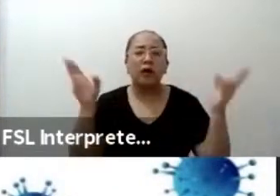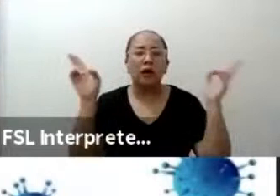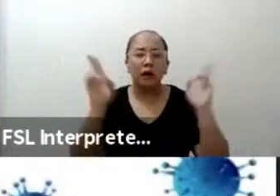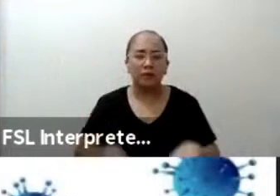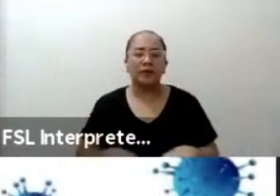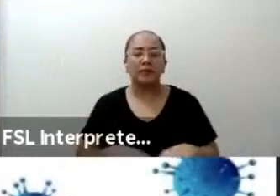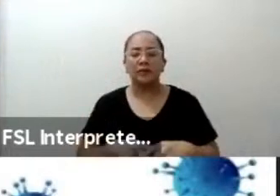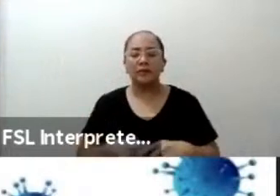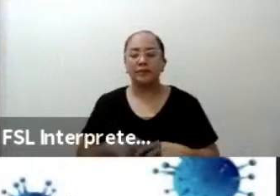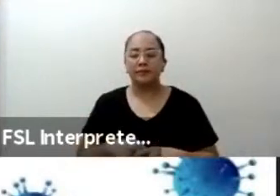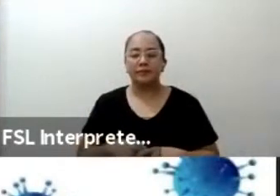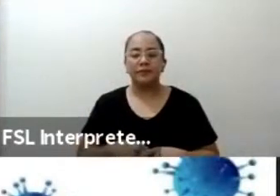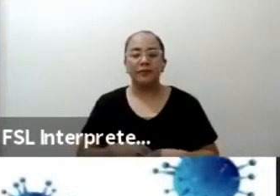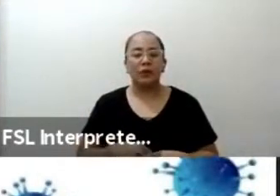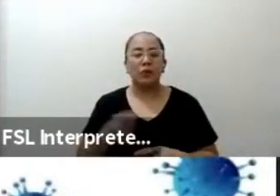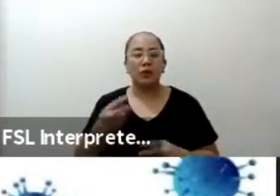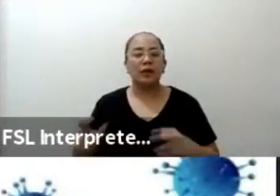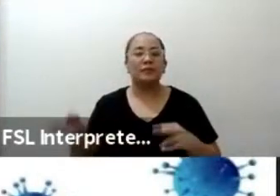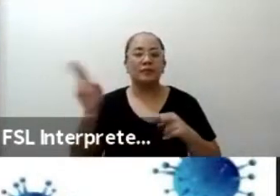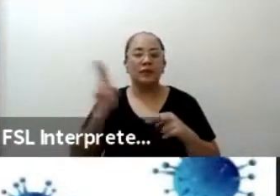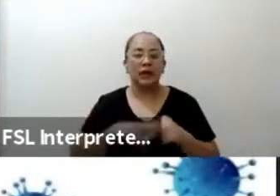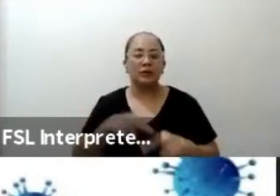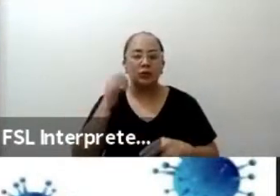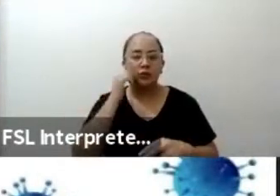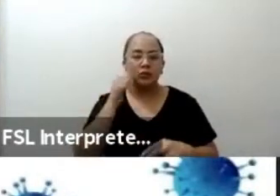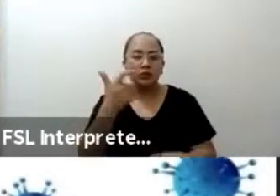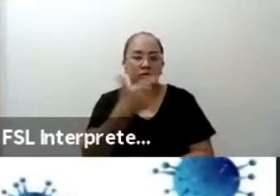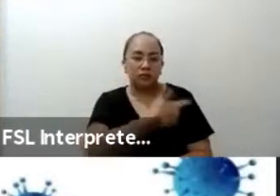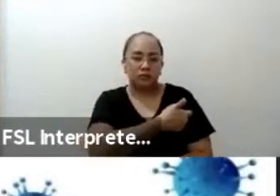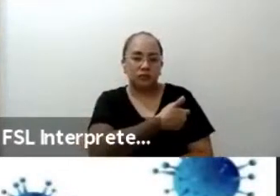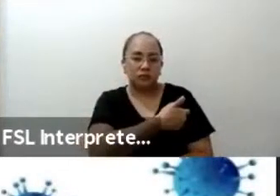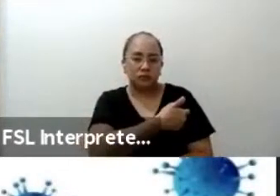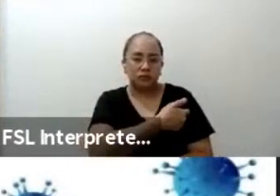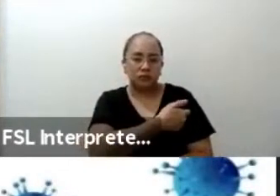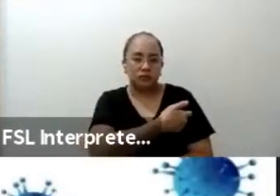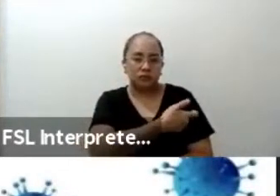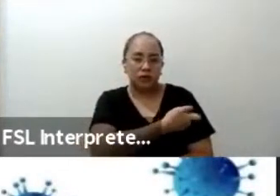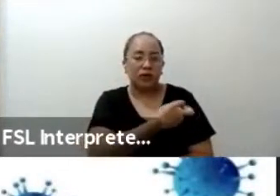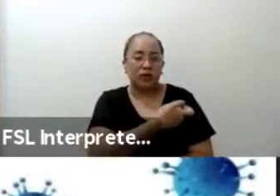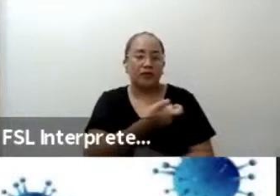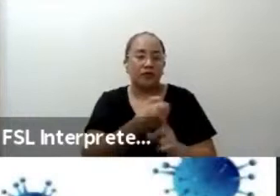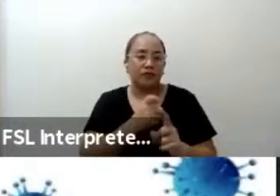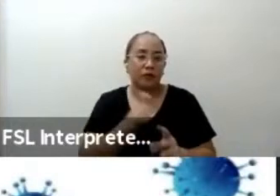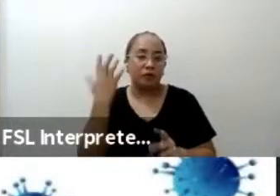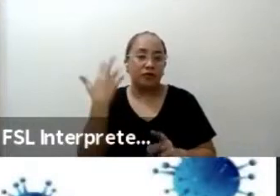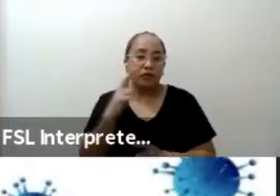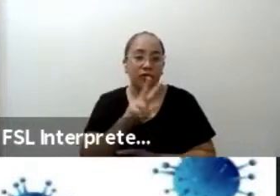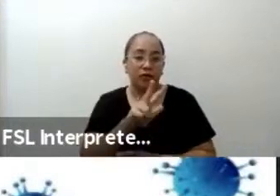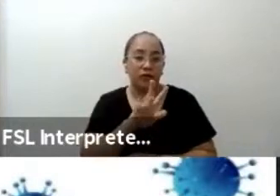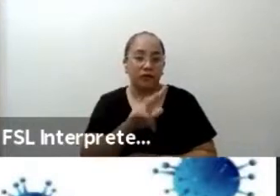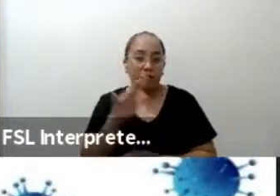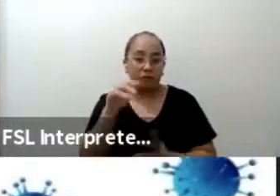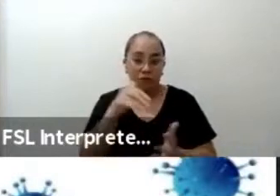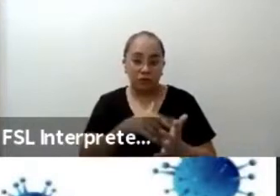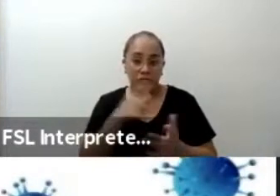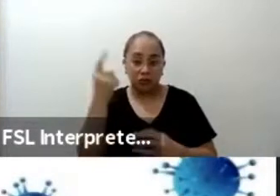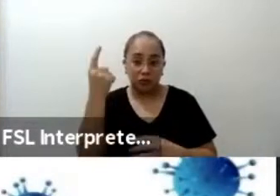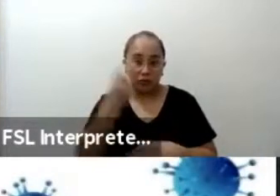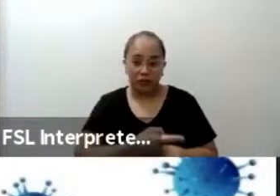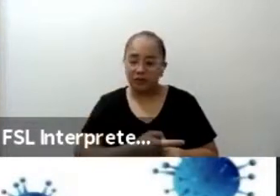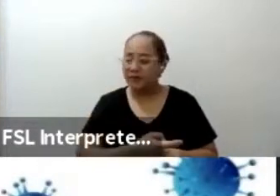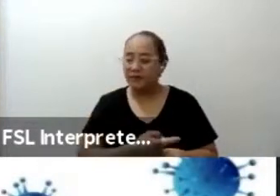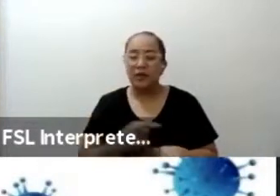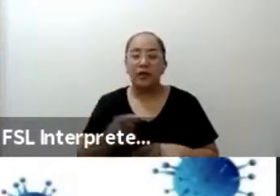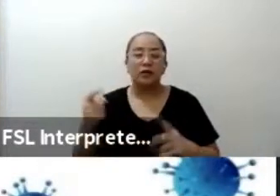kailangang taasan ang daily vaccination rate mula sa 35,000 per day